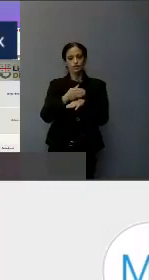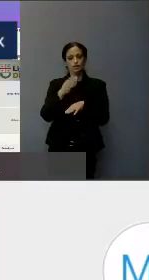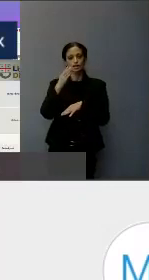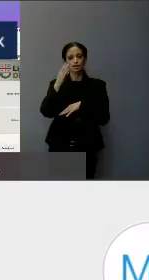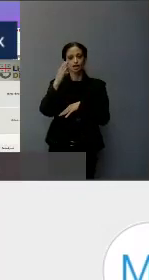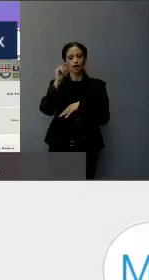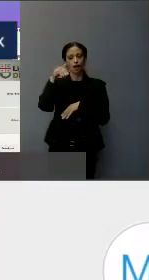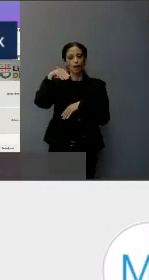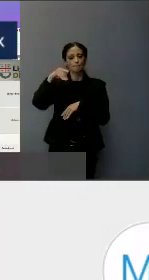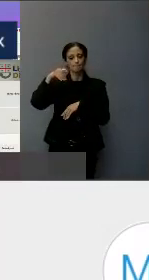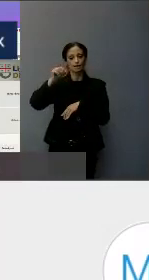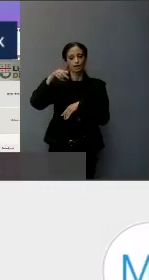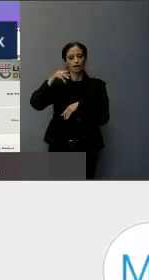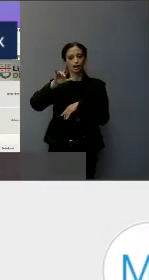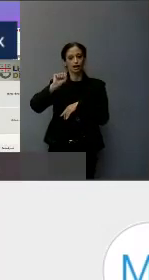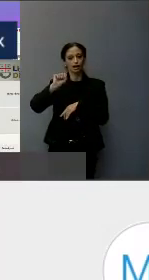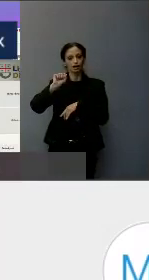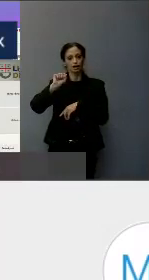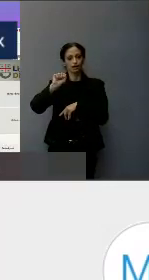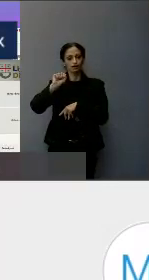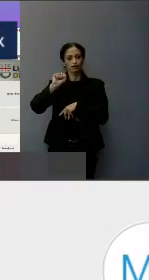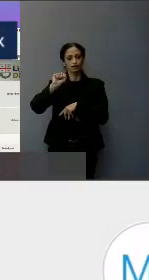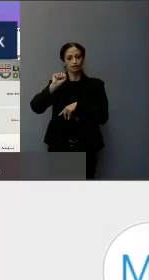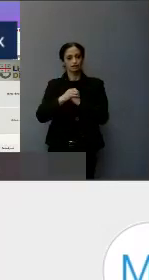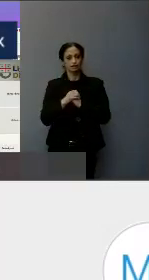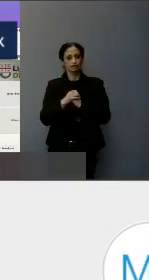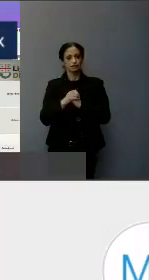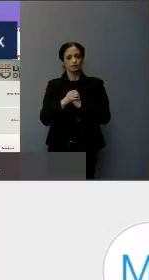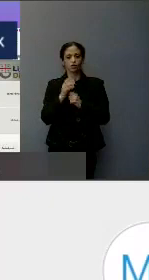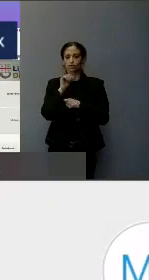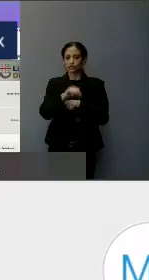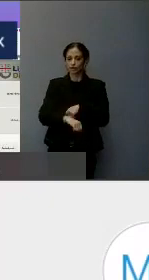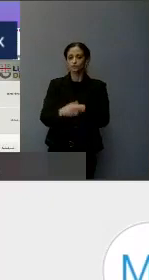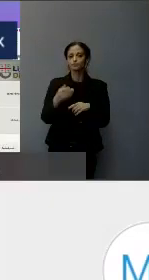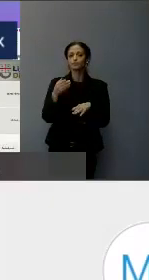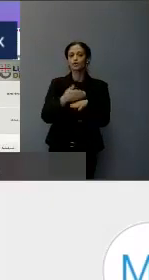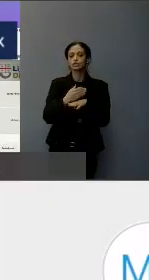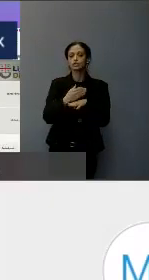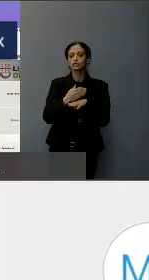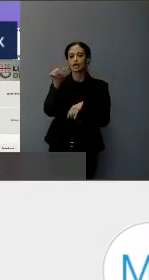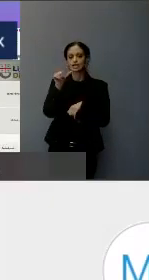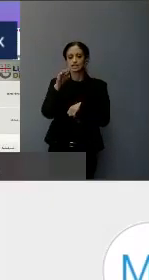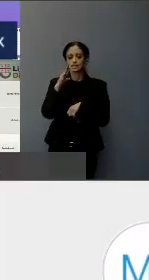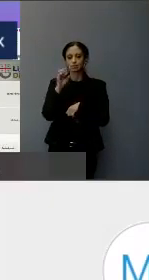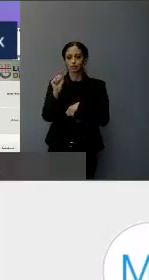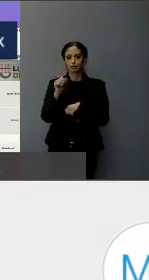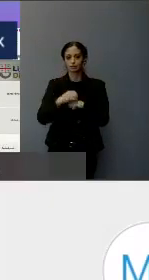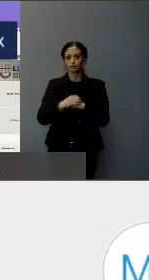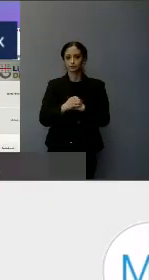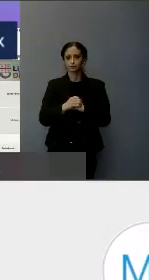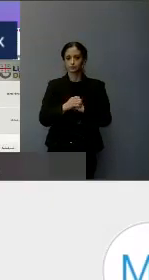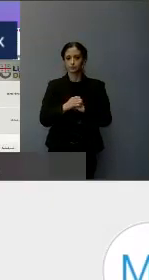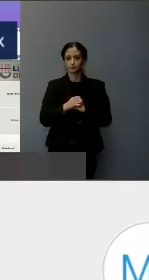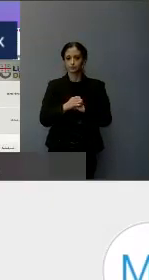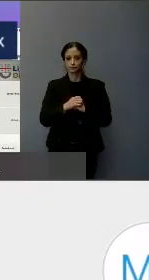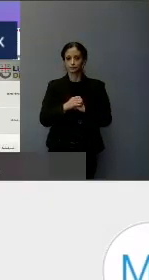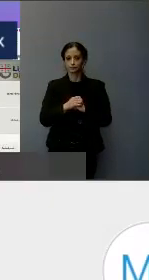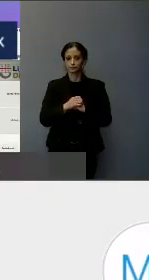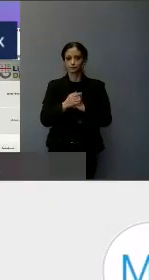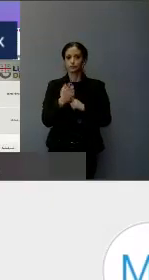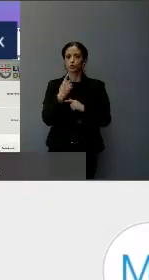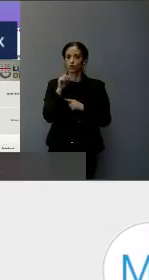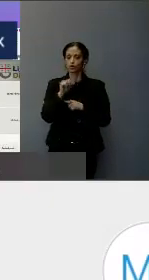consigliere campanella top consigliere cassiba contrario